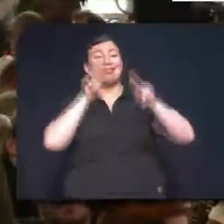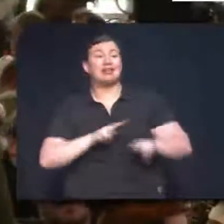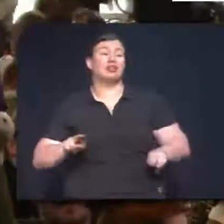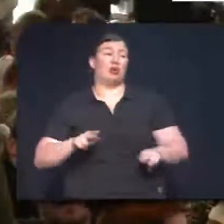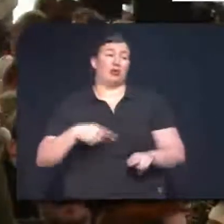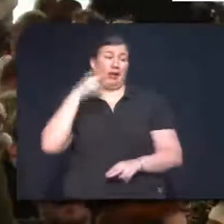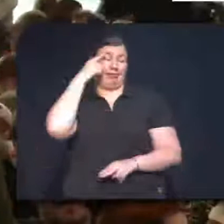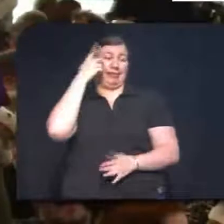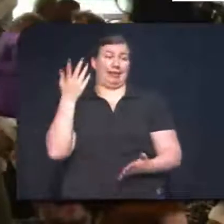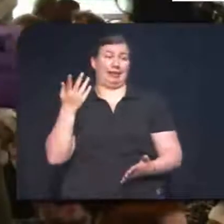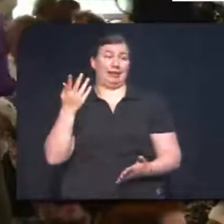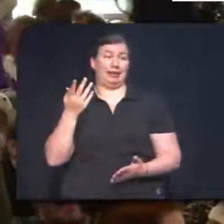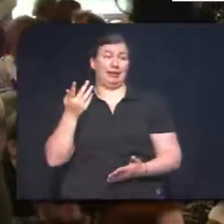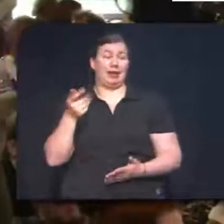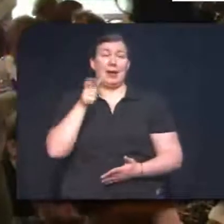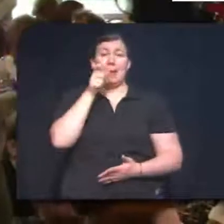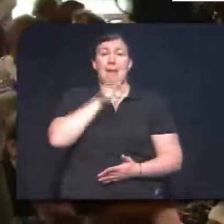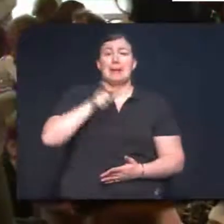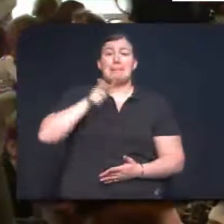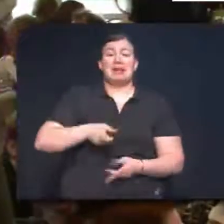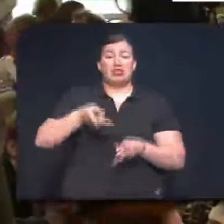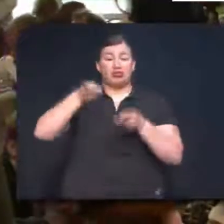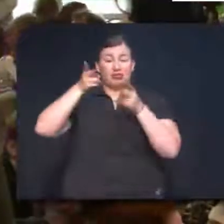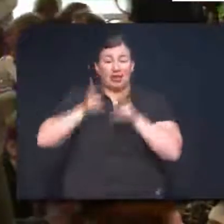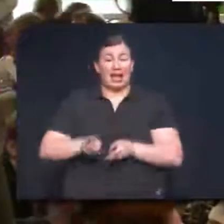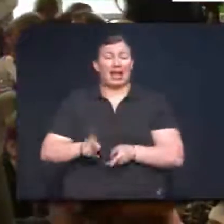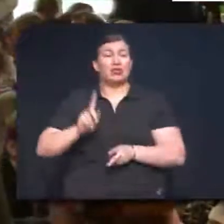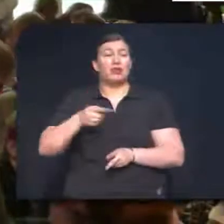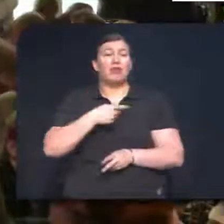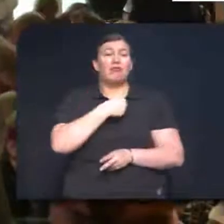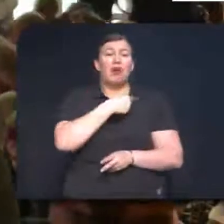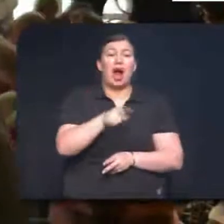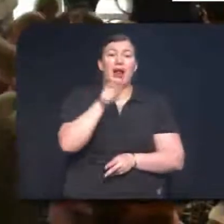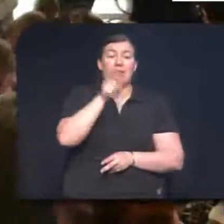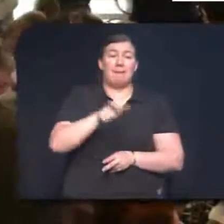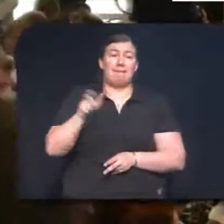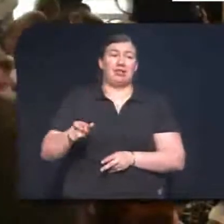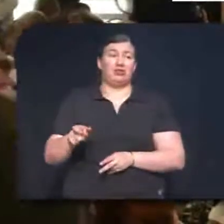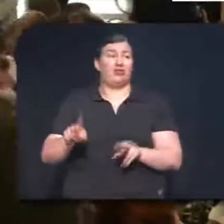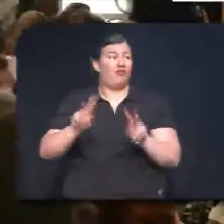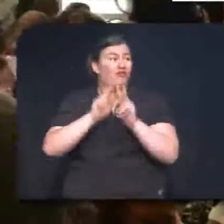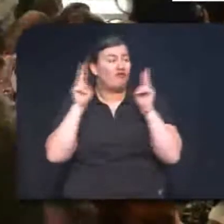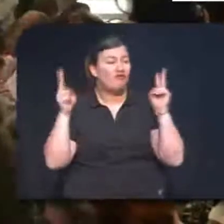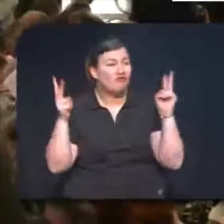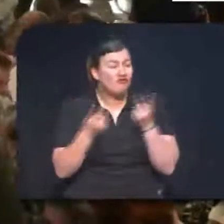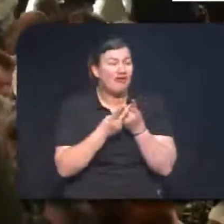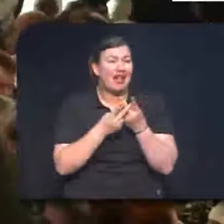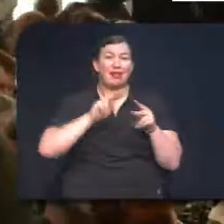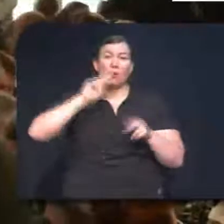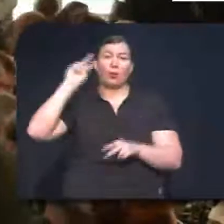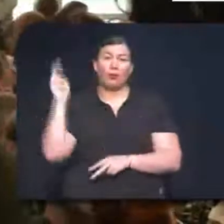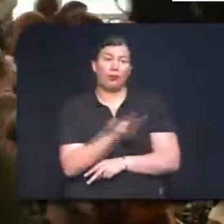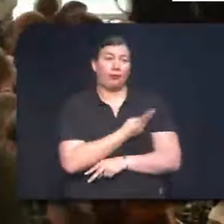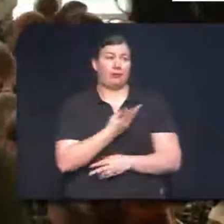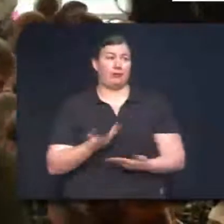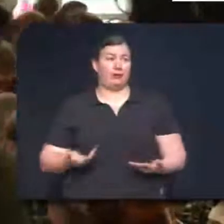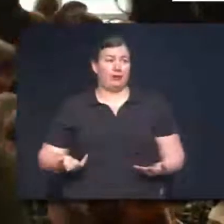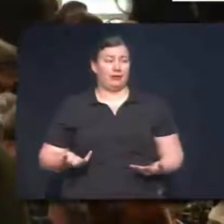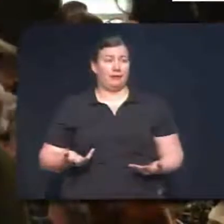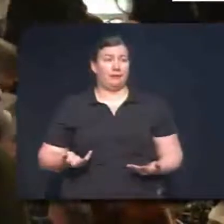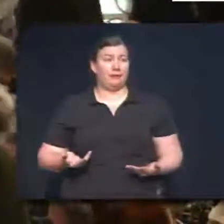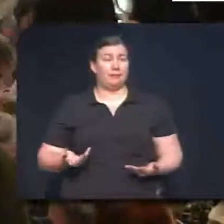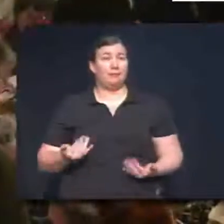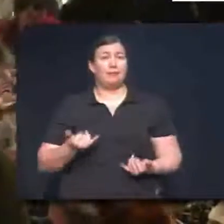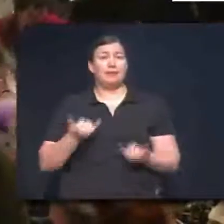sollen für alle Menschen weltweit gelten und wenn wir einen bestimmten Betrag